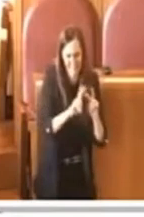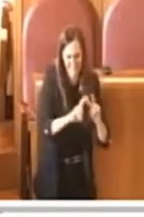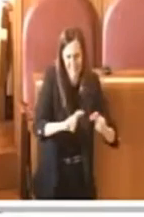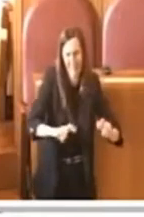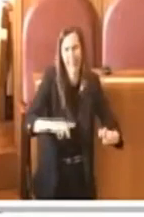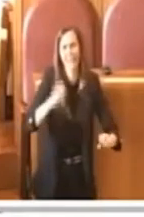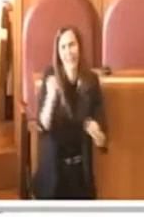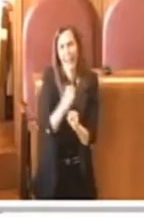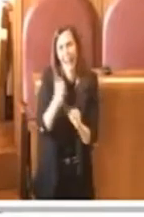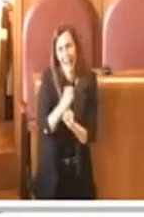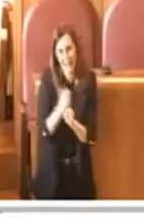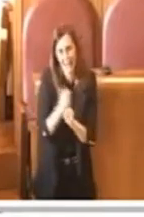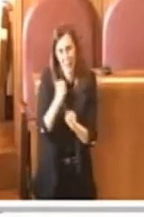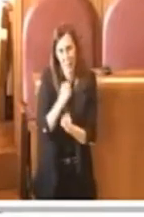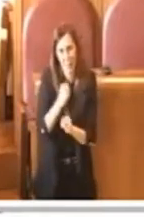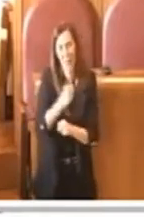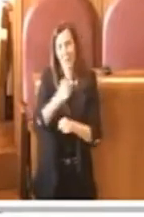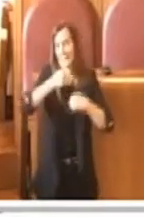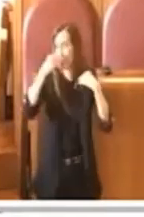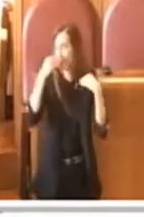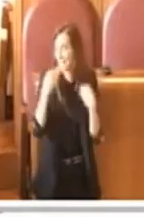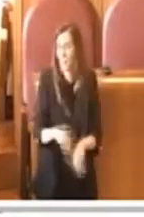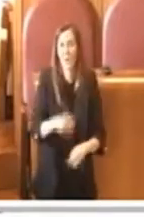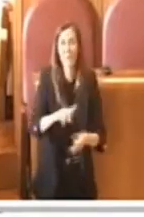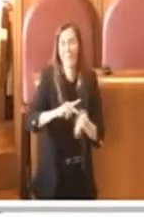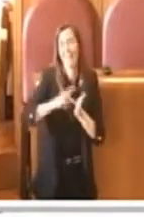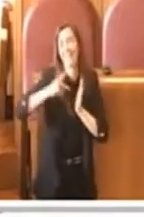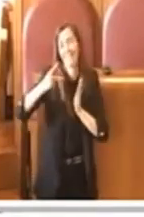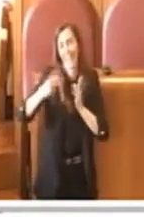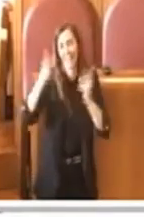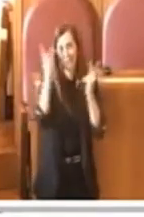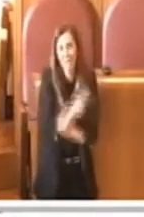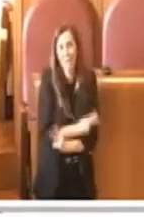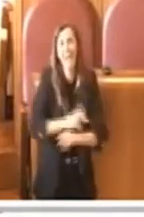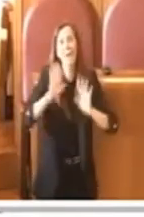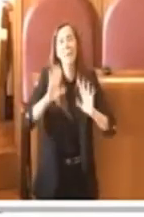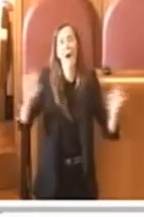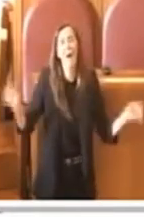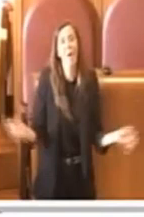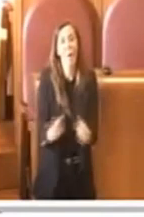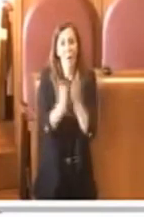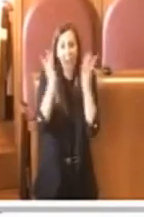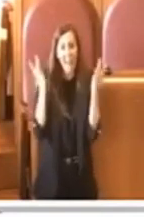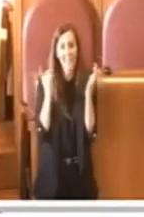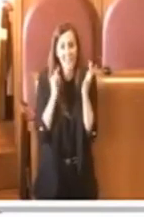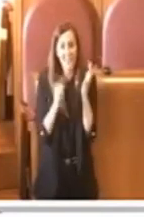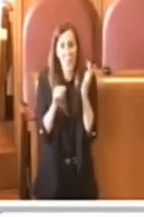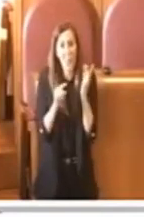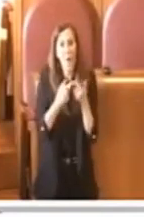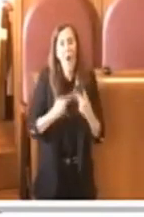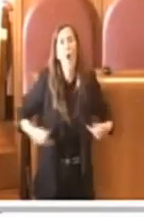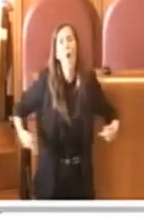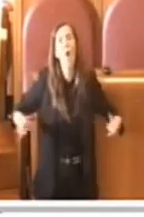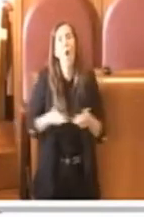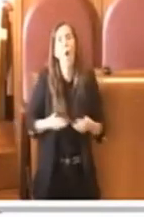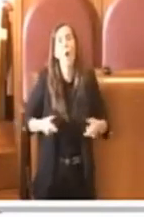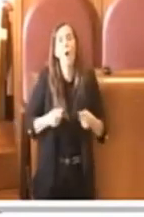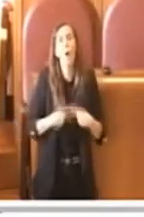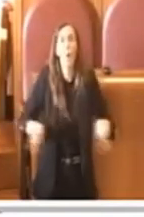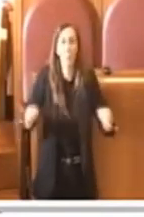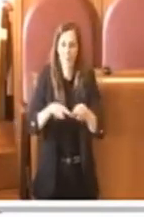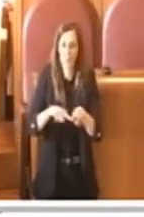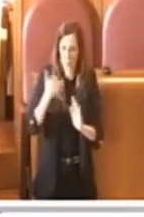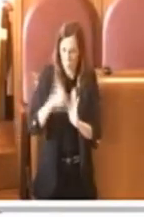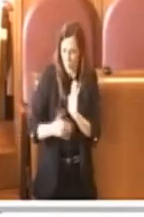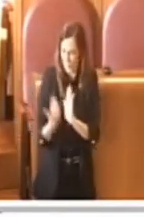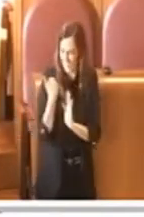perché sicuramente si tratta di qualcosa di tecnico, ma in occasione della commissione, l'ultima